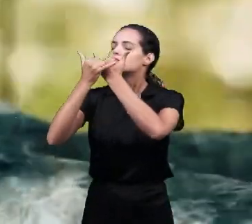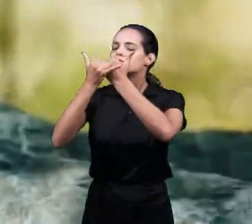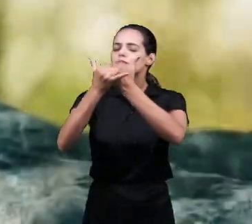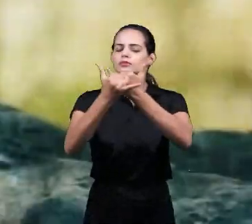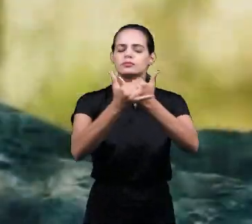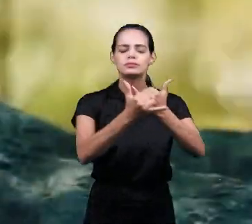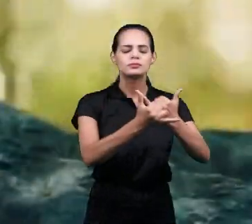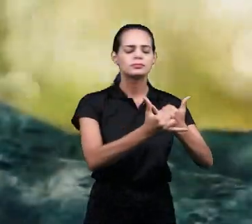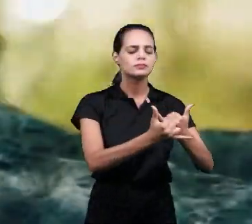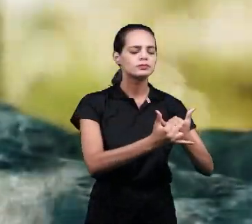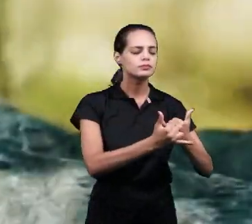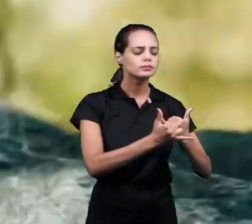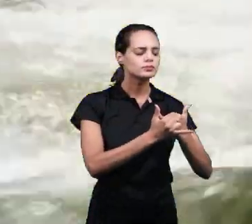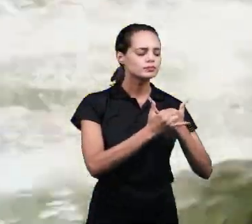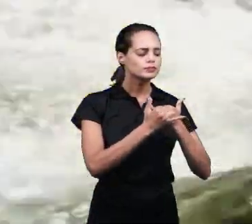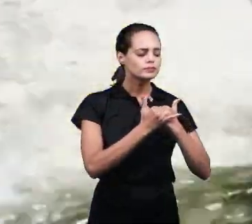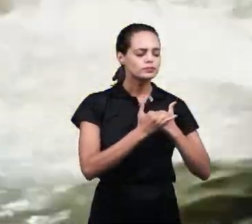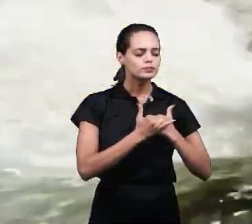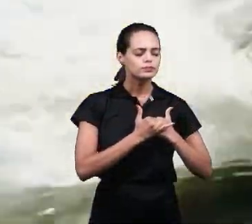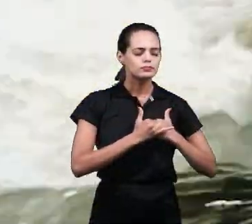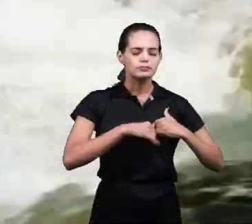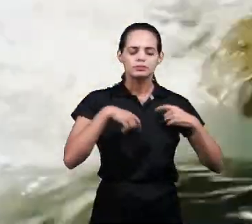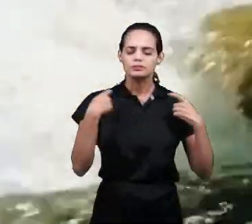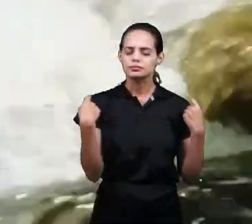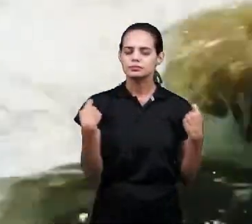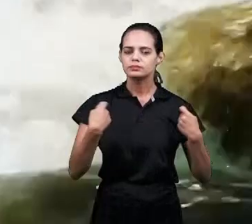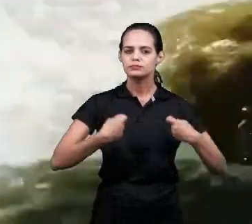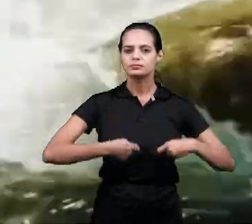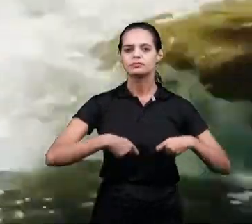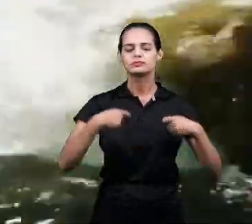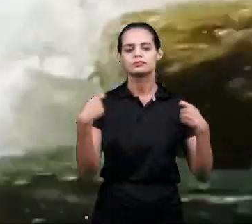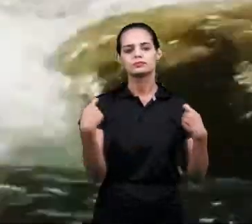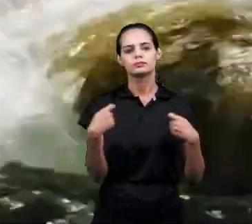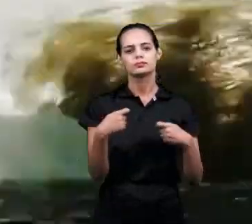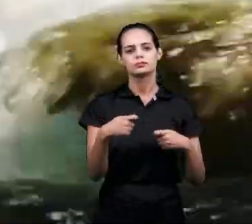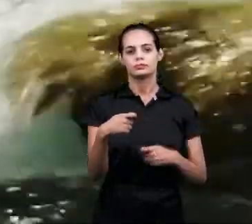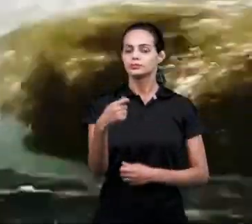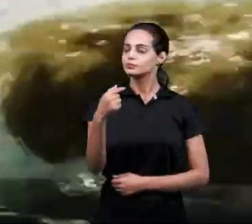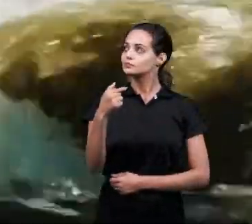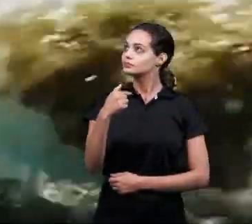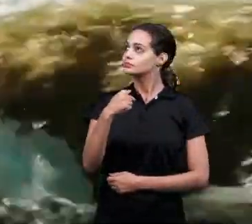dá-me o teu santo perdão e